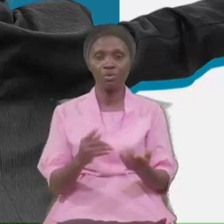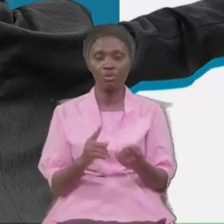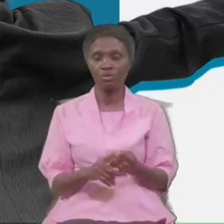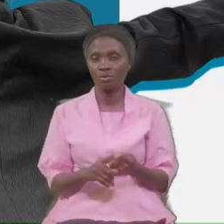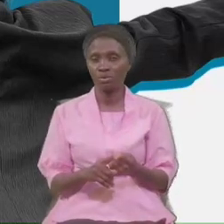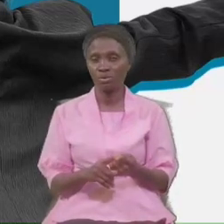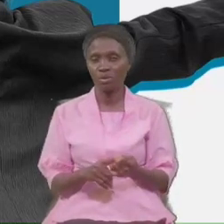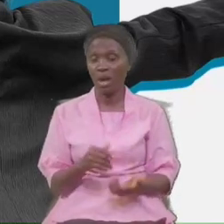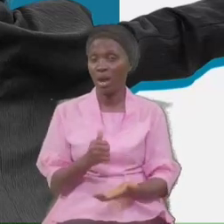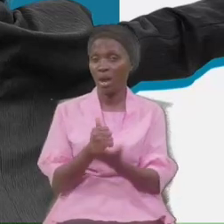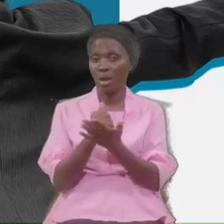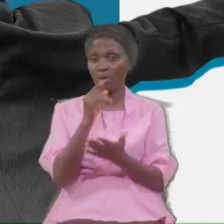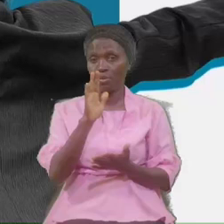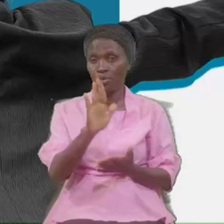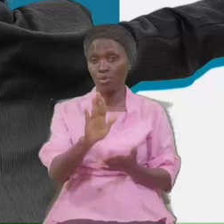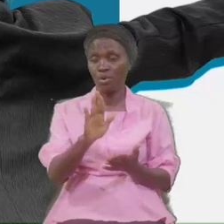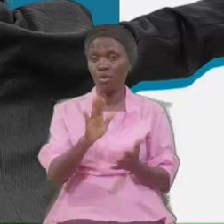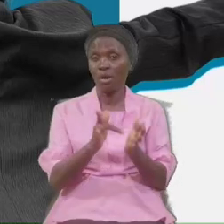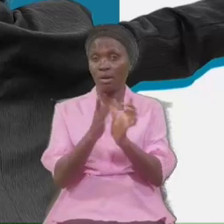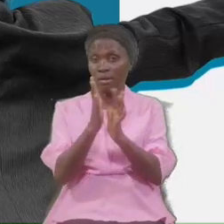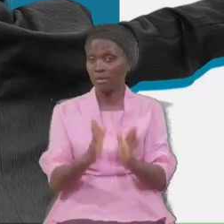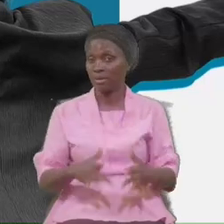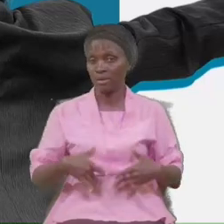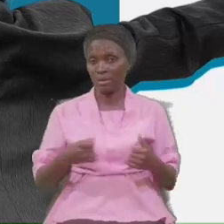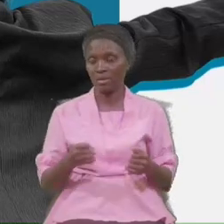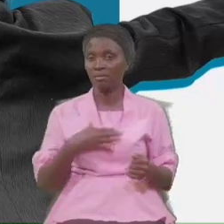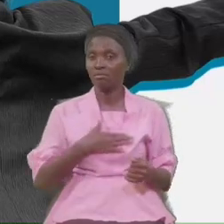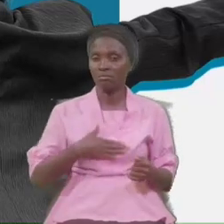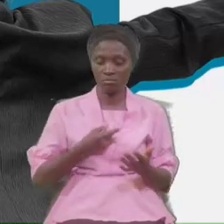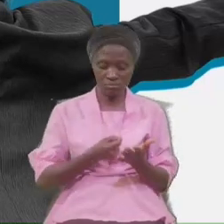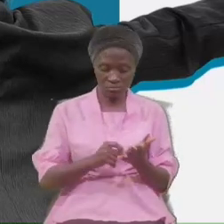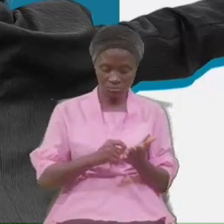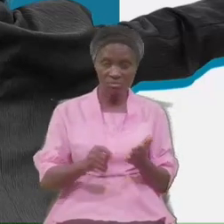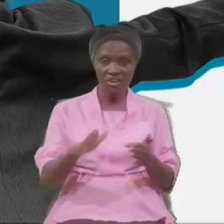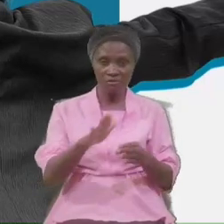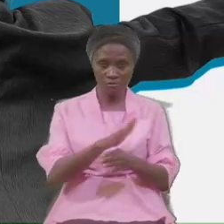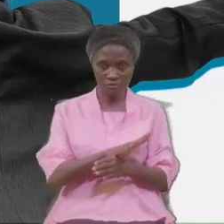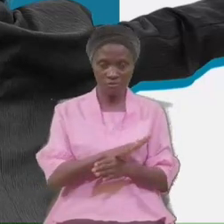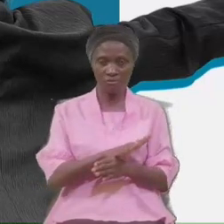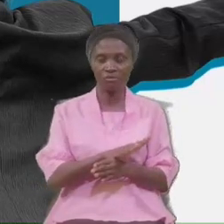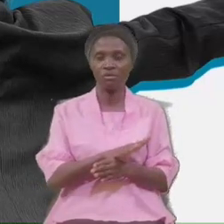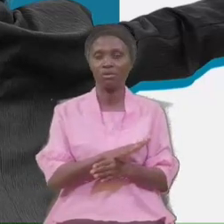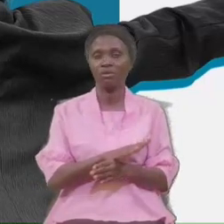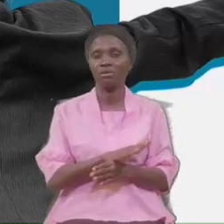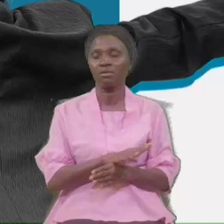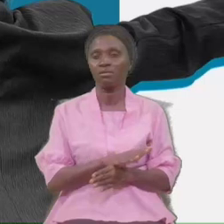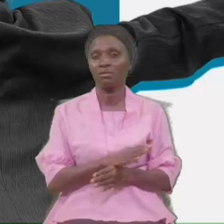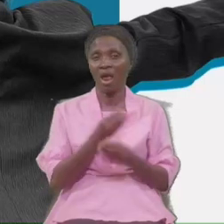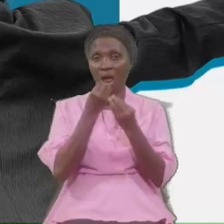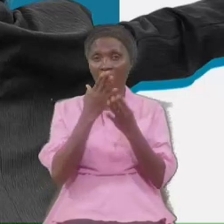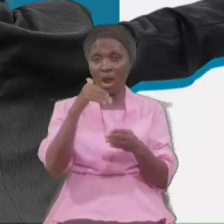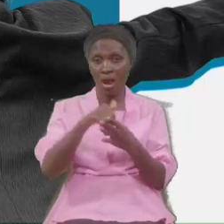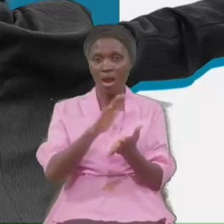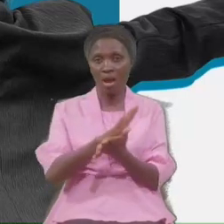La fiche, redonnez-la leur, nous voulons être profitables à vous. Soumettez la